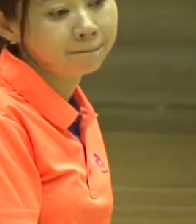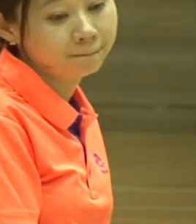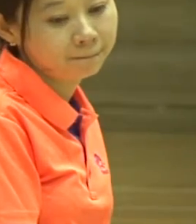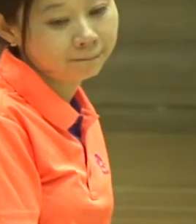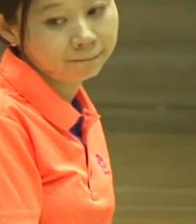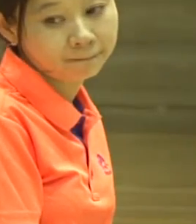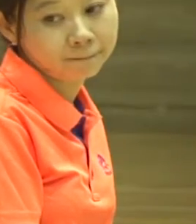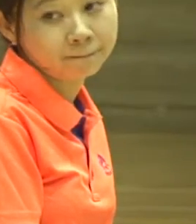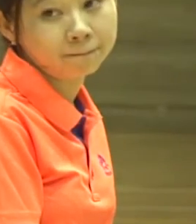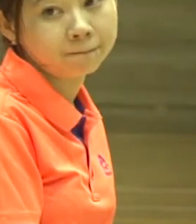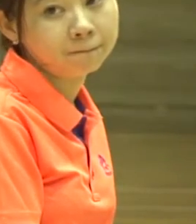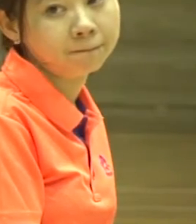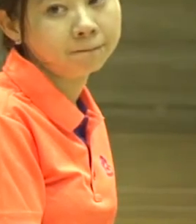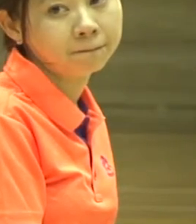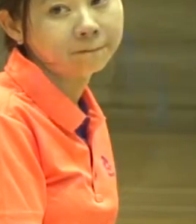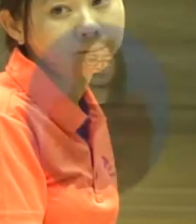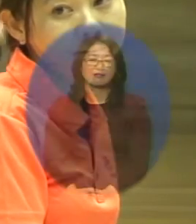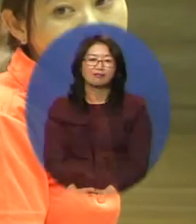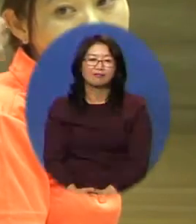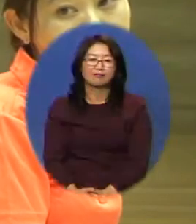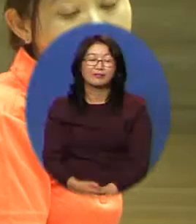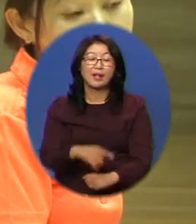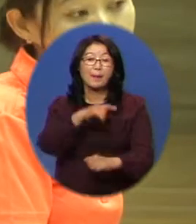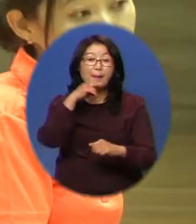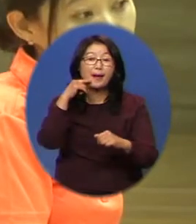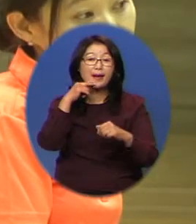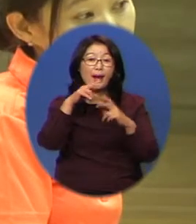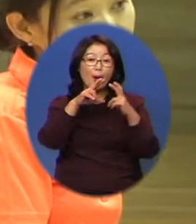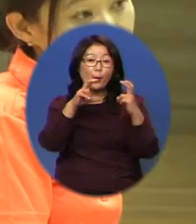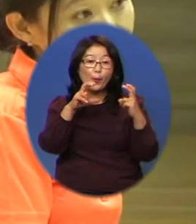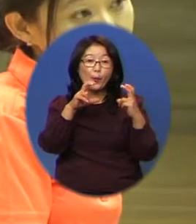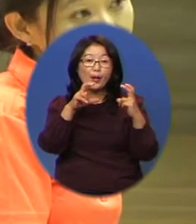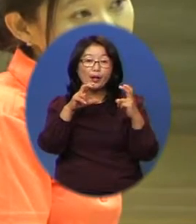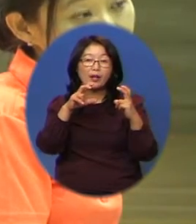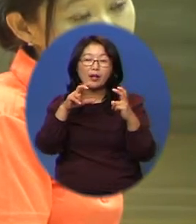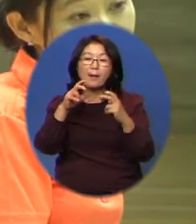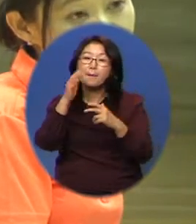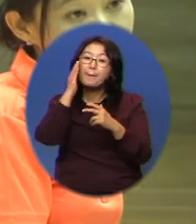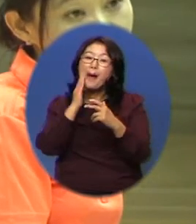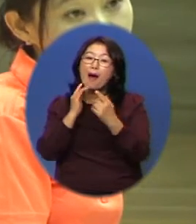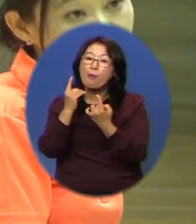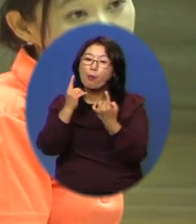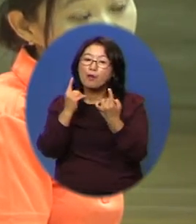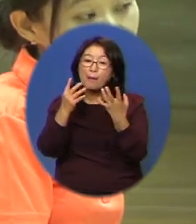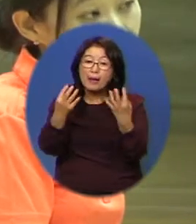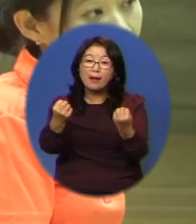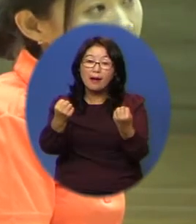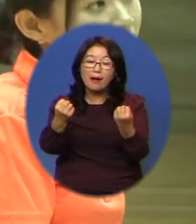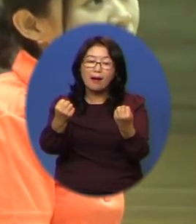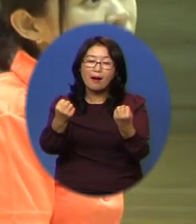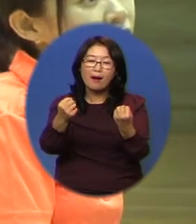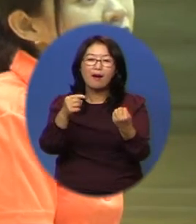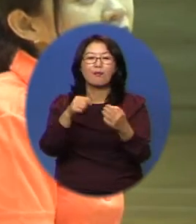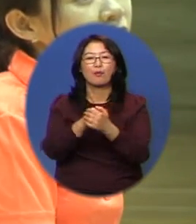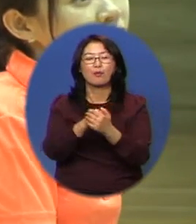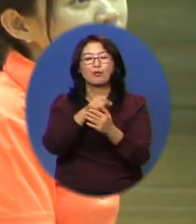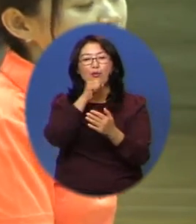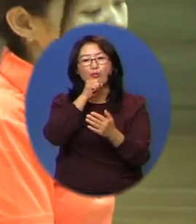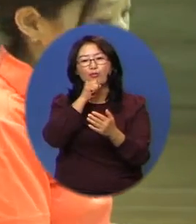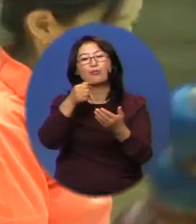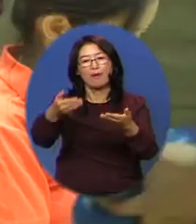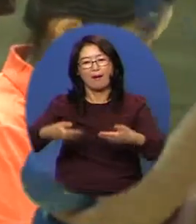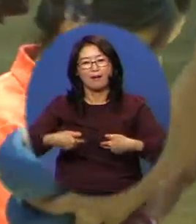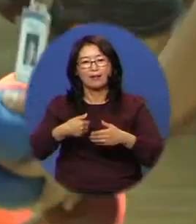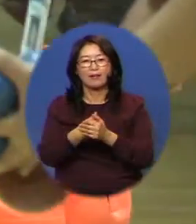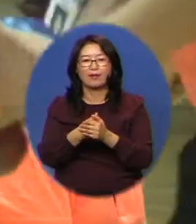빨간색 공이 파란색 공보다 더 많이 들어가 있다. 그러면 들어가 있는 숫자만큼 점수를 더 얻게 되고요. 이 경기는